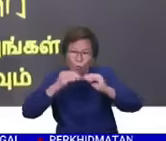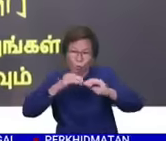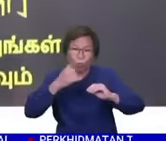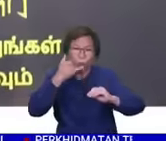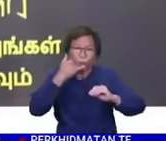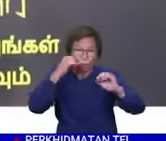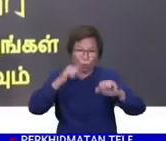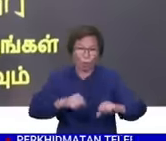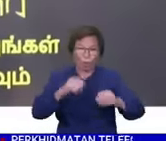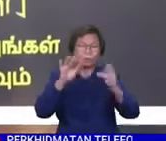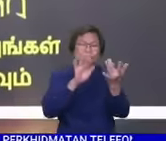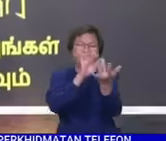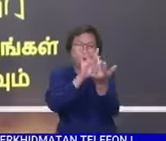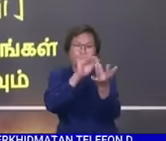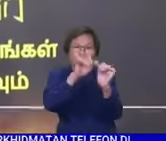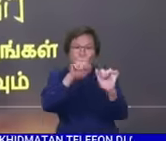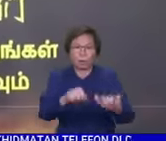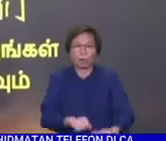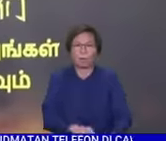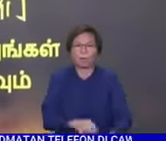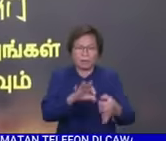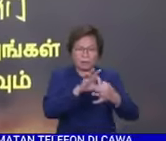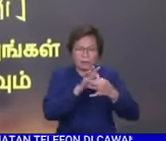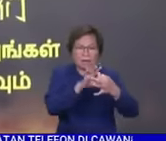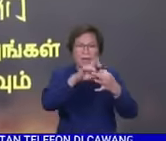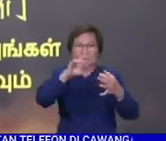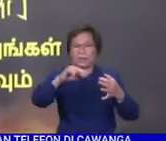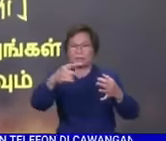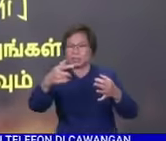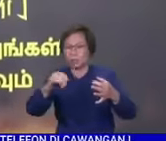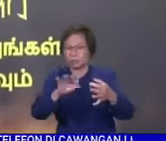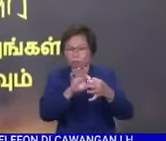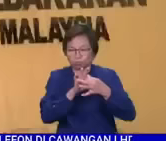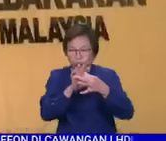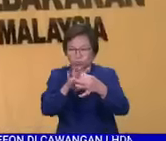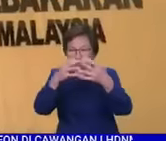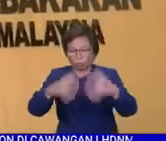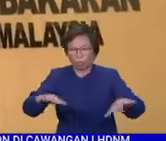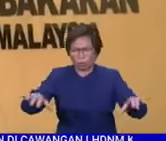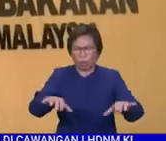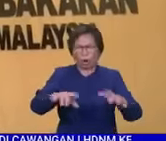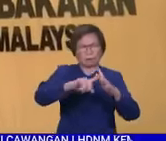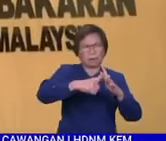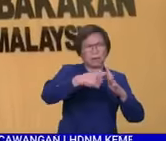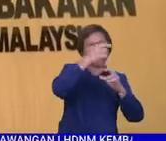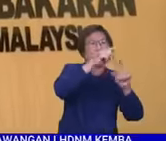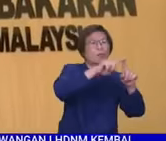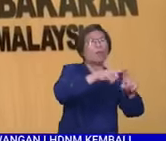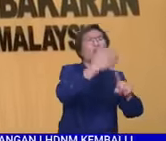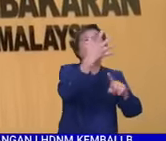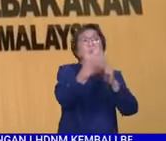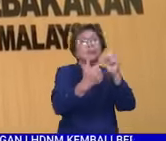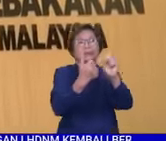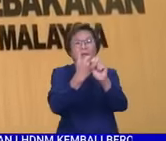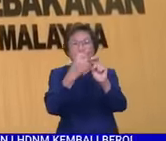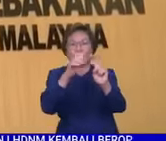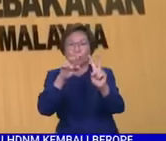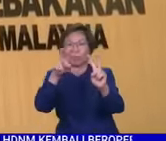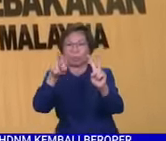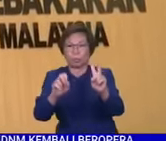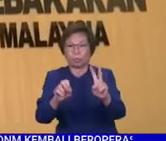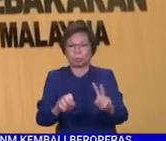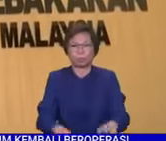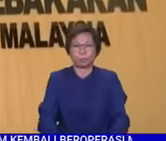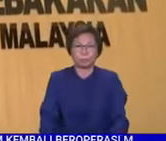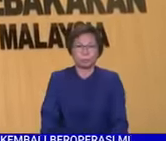boleh dihubungi ya kerjasama bersama badan bukan kerajaan ini telah dijalankan sejak Mei lalu